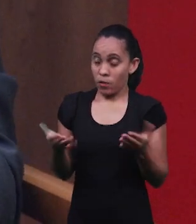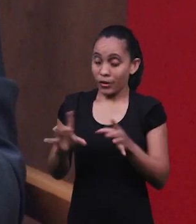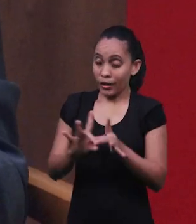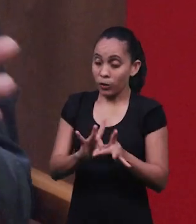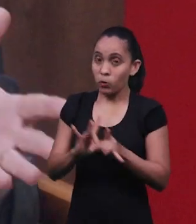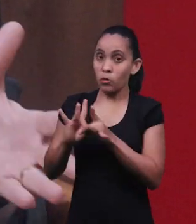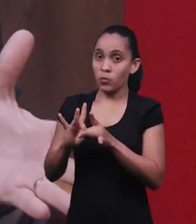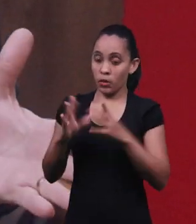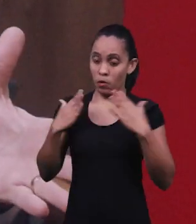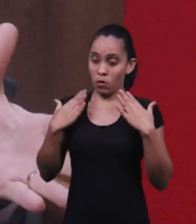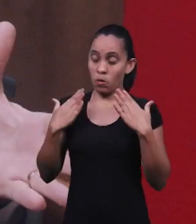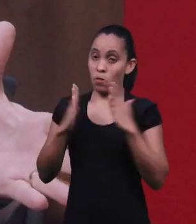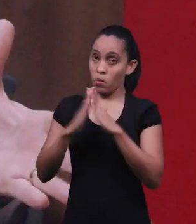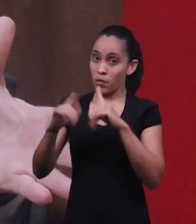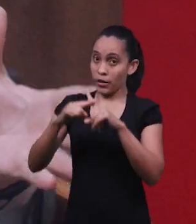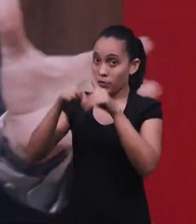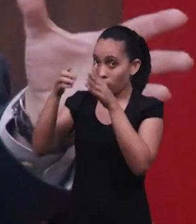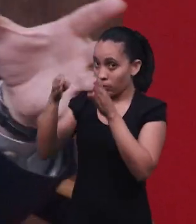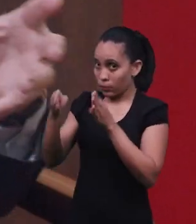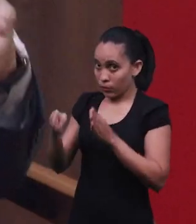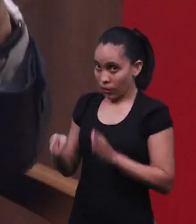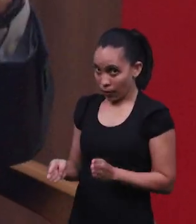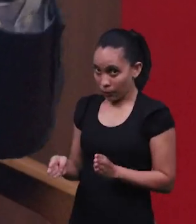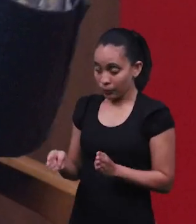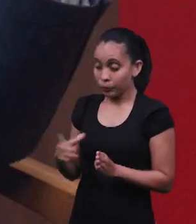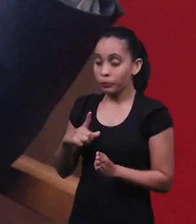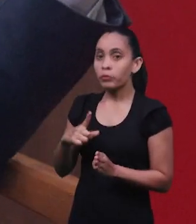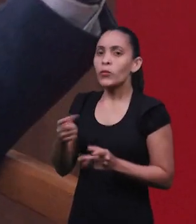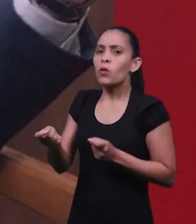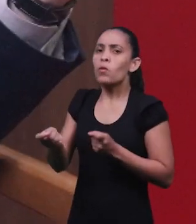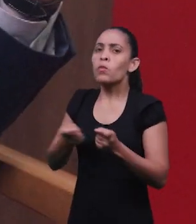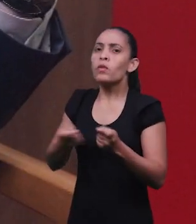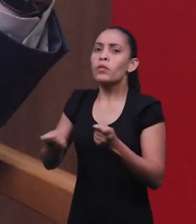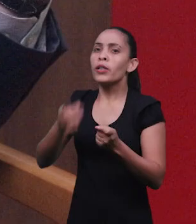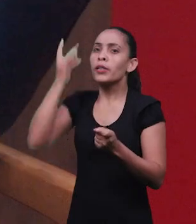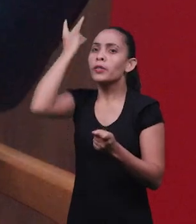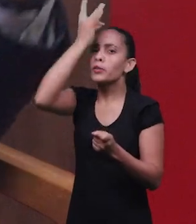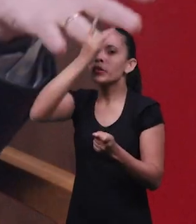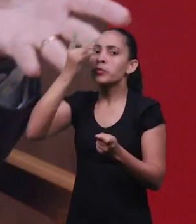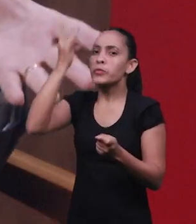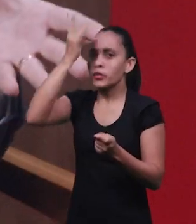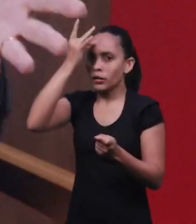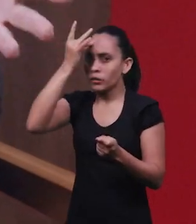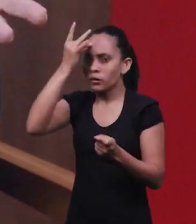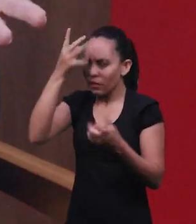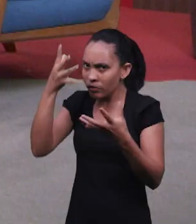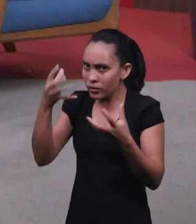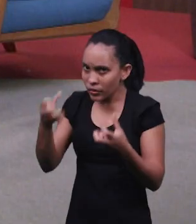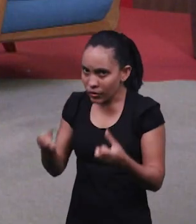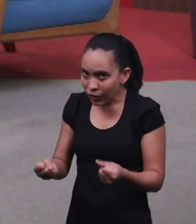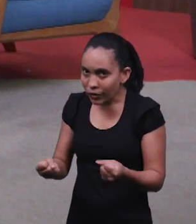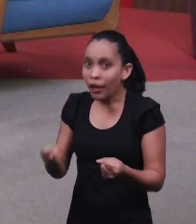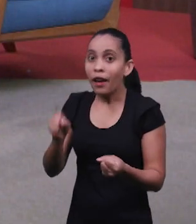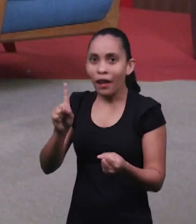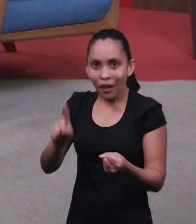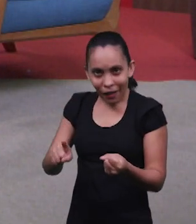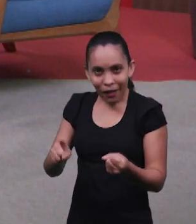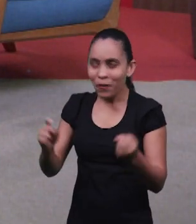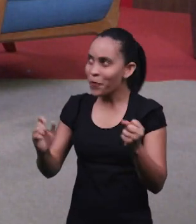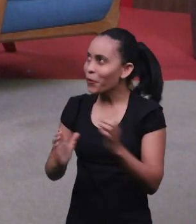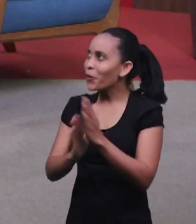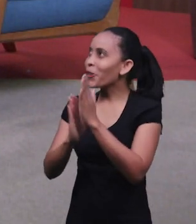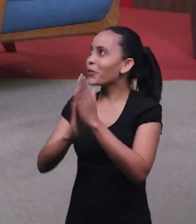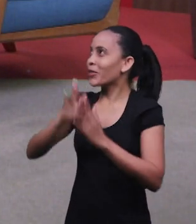intègre une église qui est fidèle, qui vit sous le gouvernement du Saint-Esprit, celui-là est le plus grande raison de la louange de